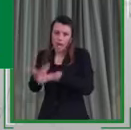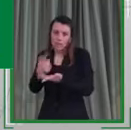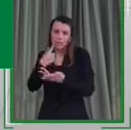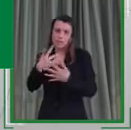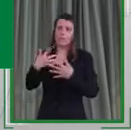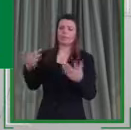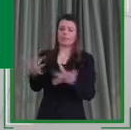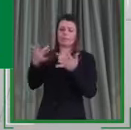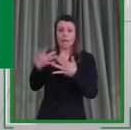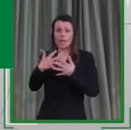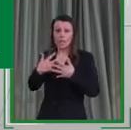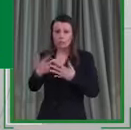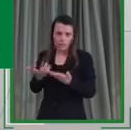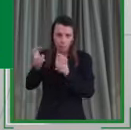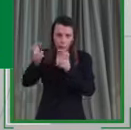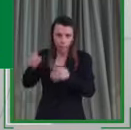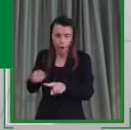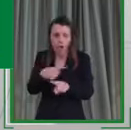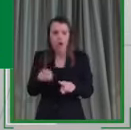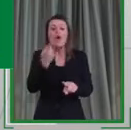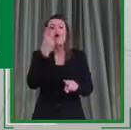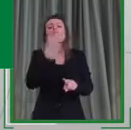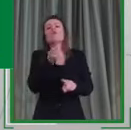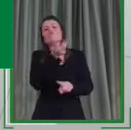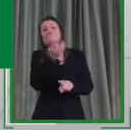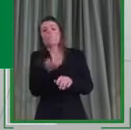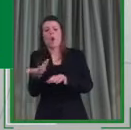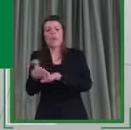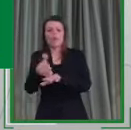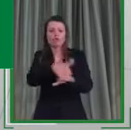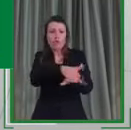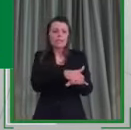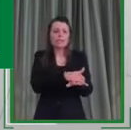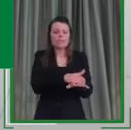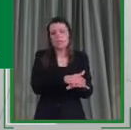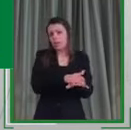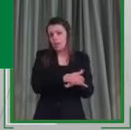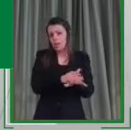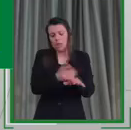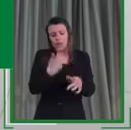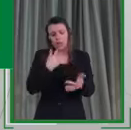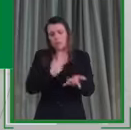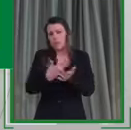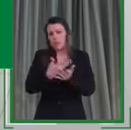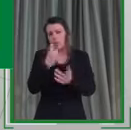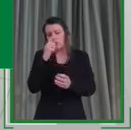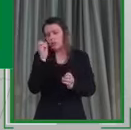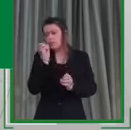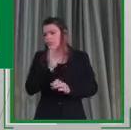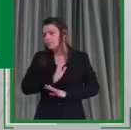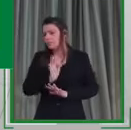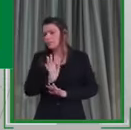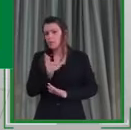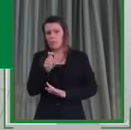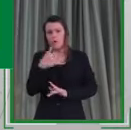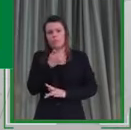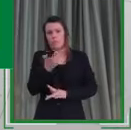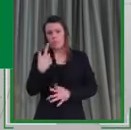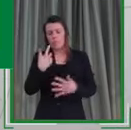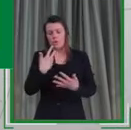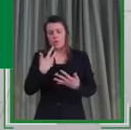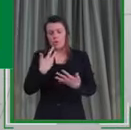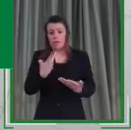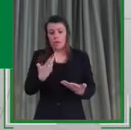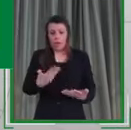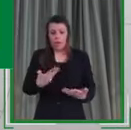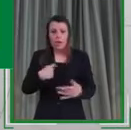brutto che dobbiamo raccontare ormai ha raggiunto anche delle dimensioni particolarmente insomma pesanti 9.200 2